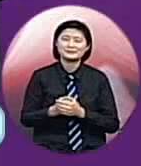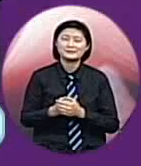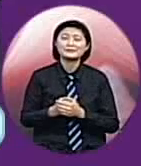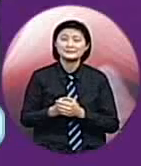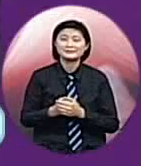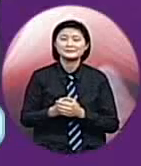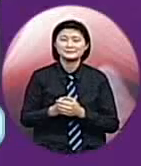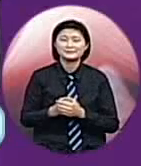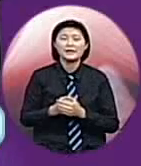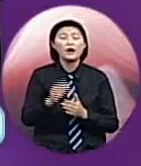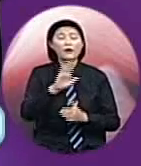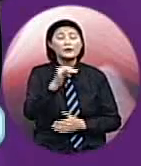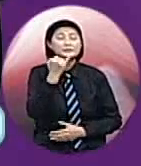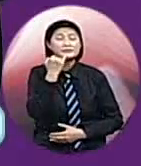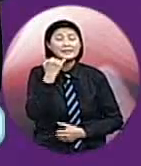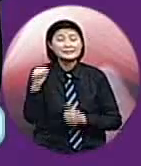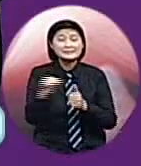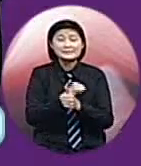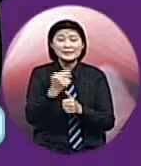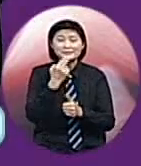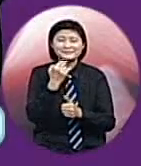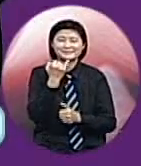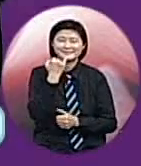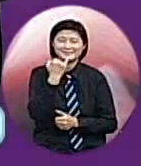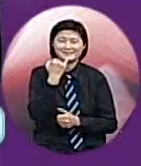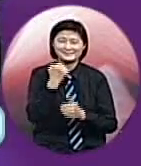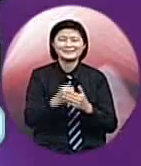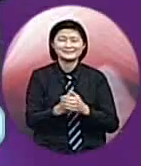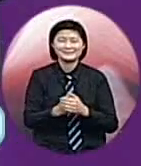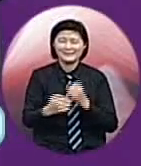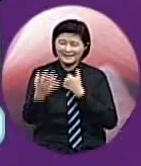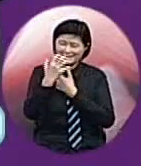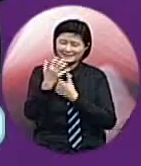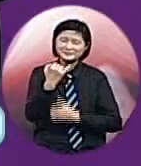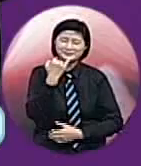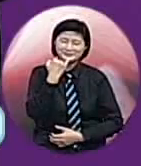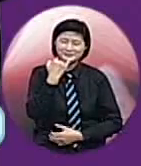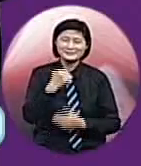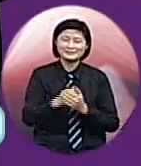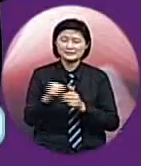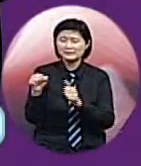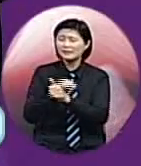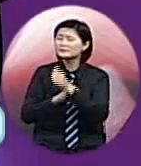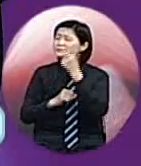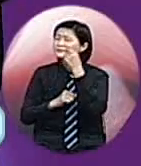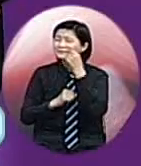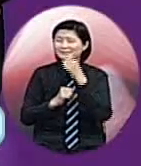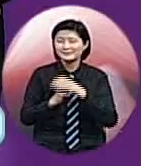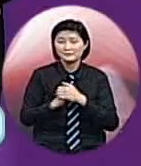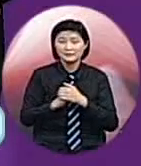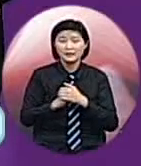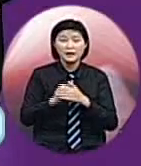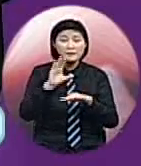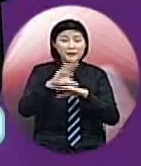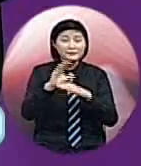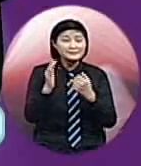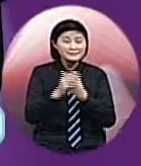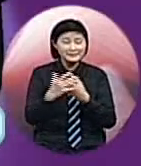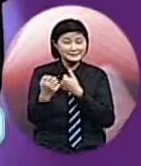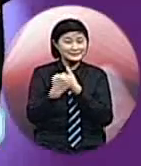이해하시고. 아니, 때리기만 안 하면 괜찮아. 아무리 혼내도 나는 끄떡도 없어. 때리든 못하지. 예, 방송으로 때릴 수가 있어야지.